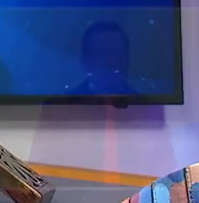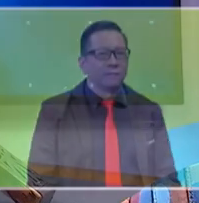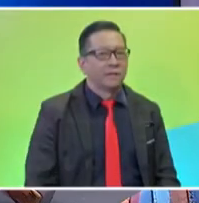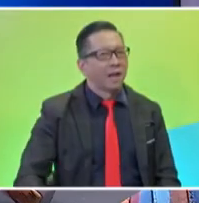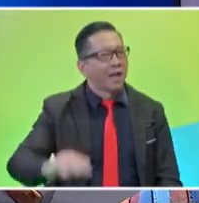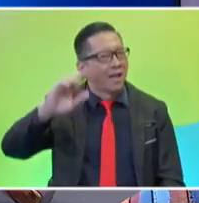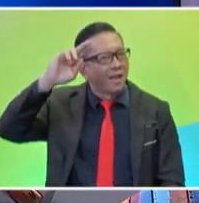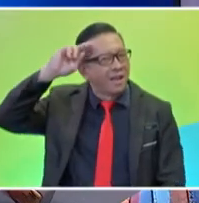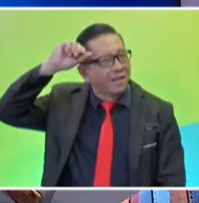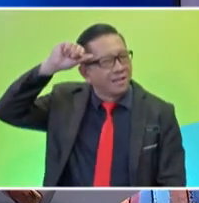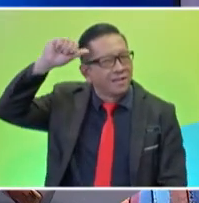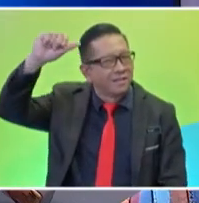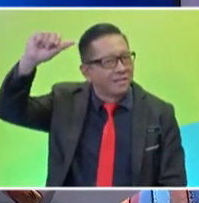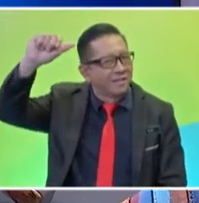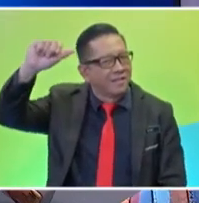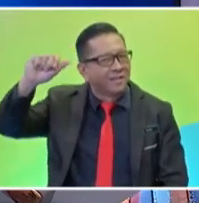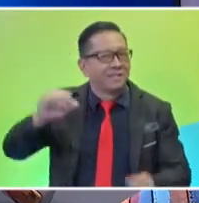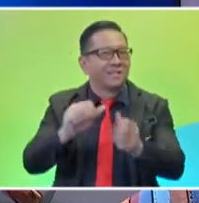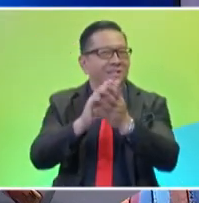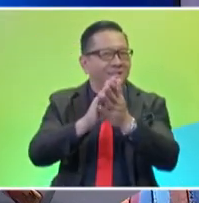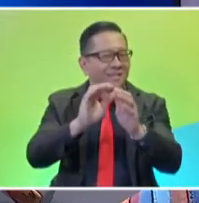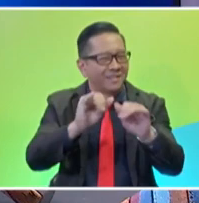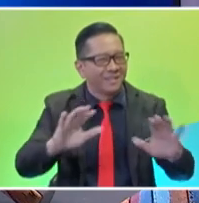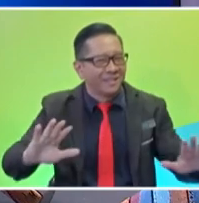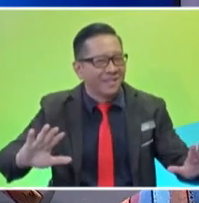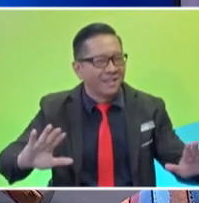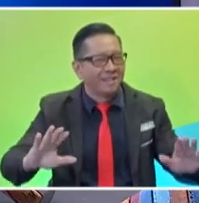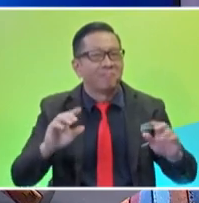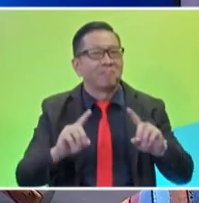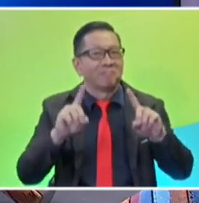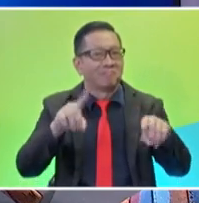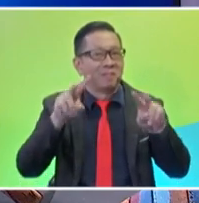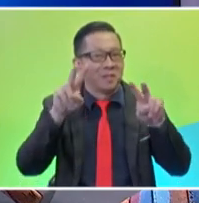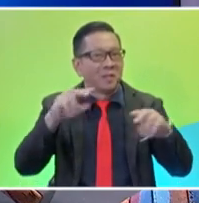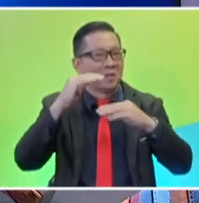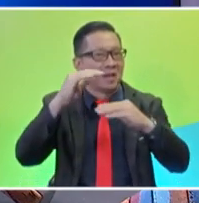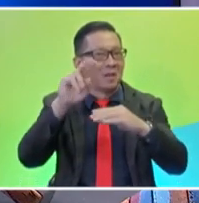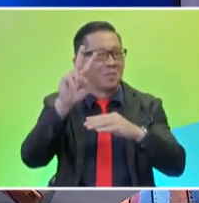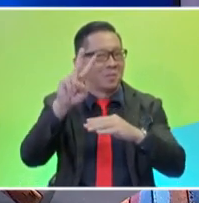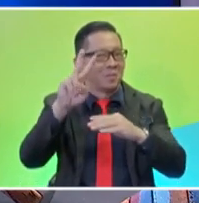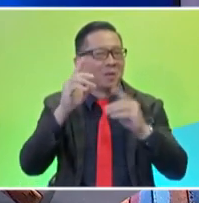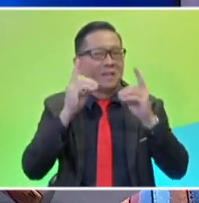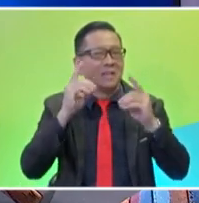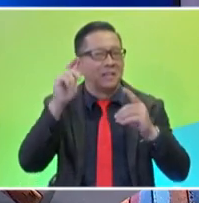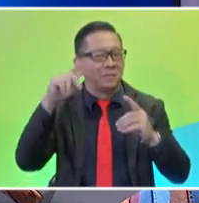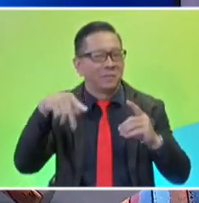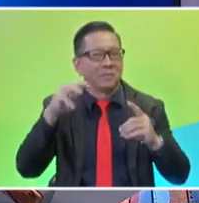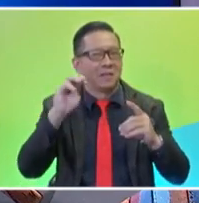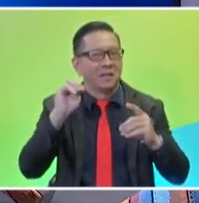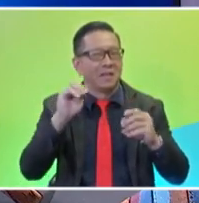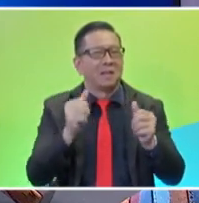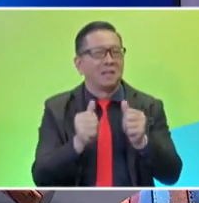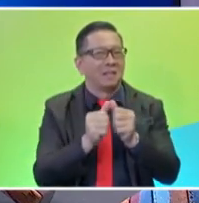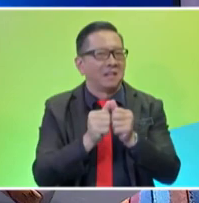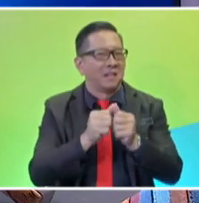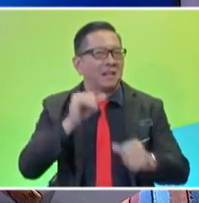Hai assalamualaikum Salam sejahtera kepada semua yang sudah menyaksikan bersama saya pengacara